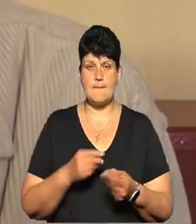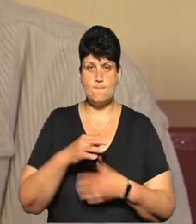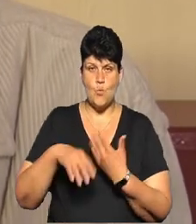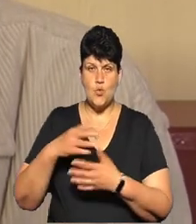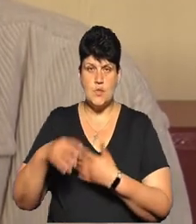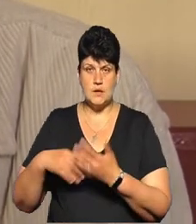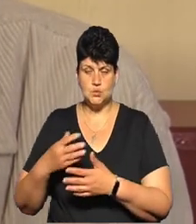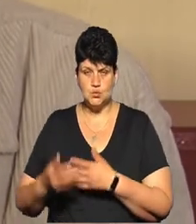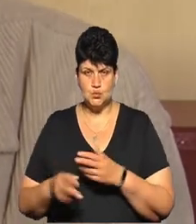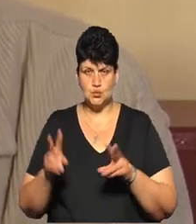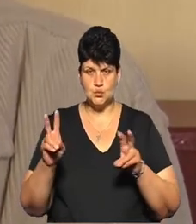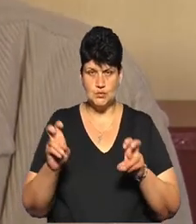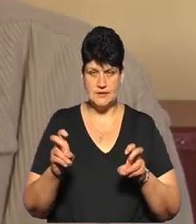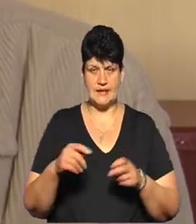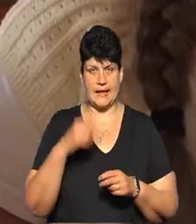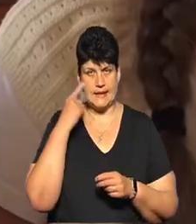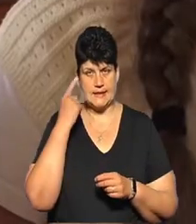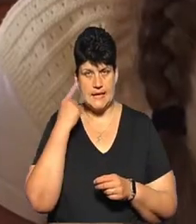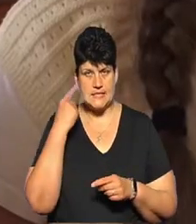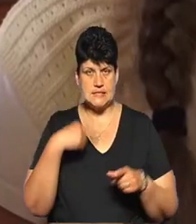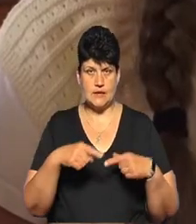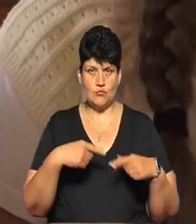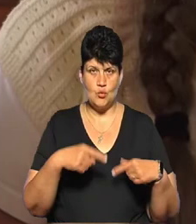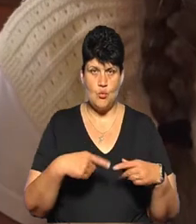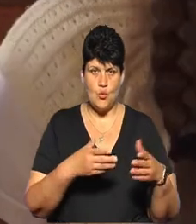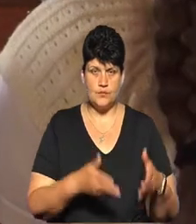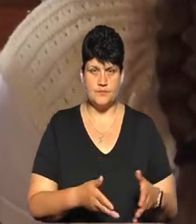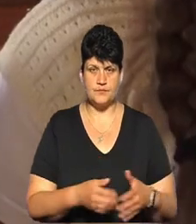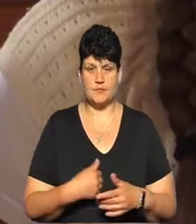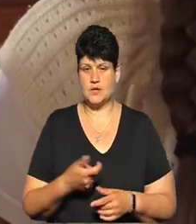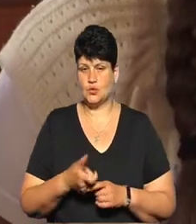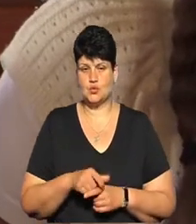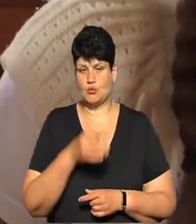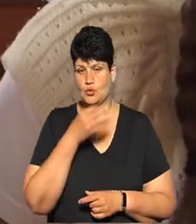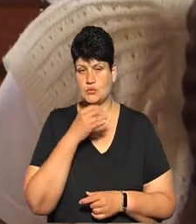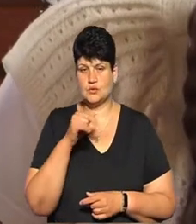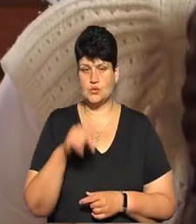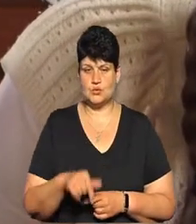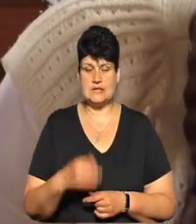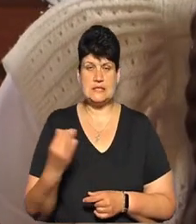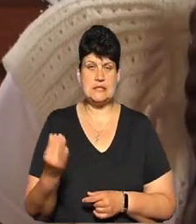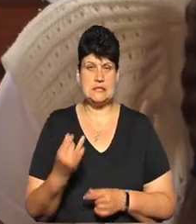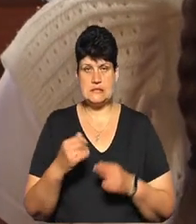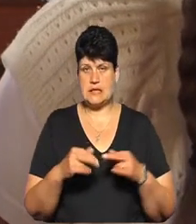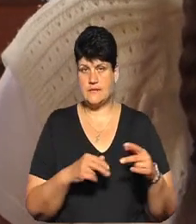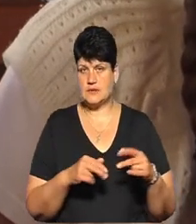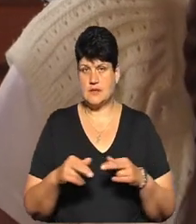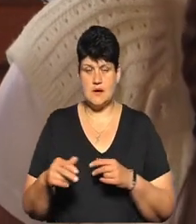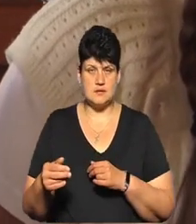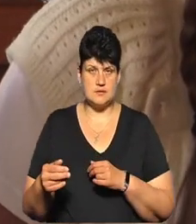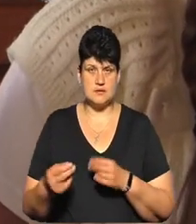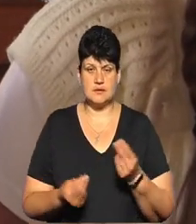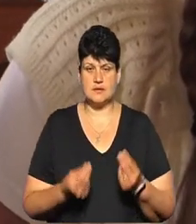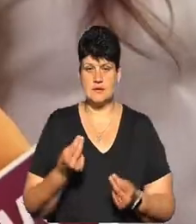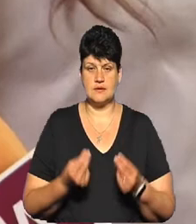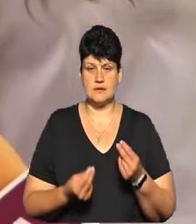в китайський футбол. Мені дуже тут подобається, тут дуже цікаві танці, ігри,